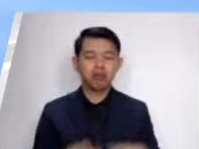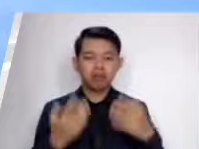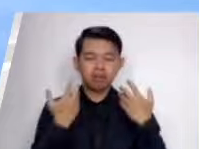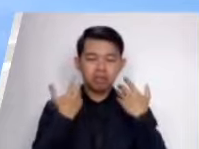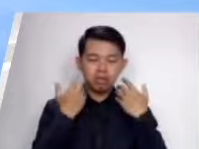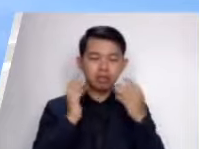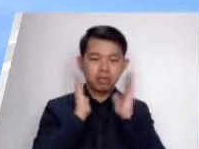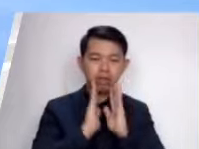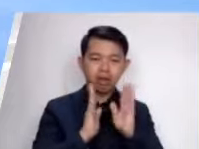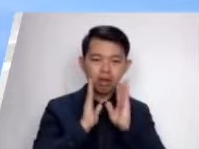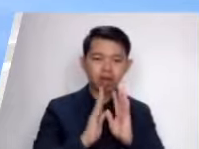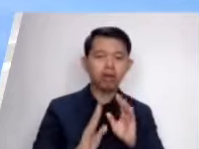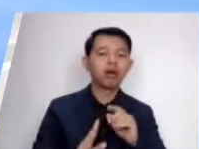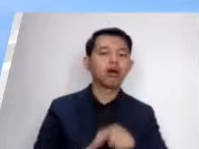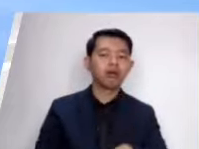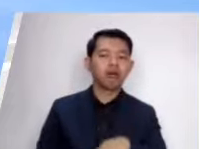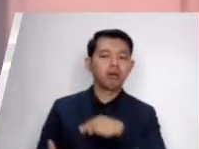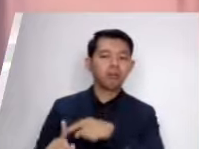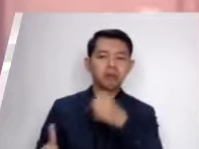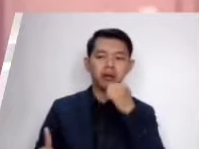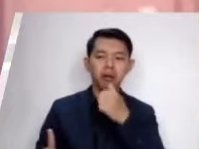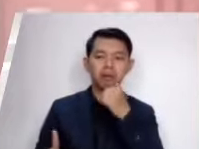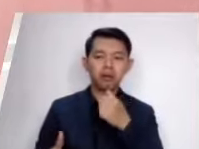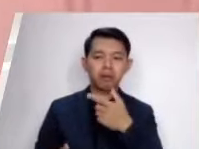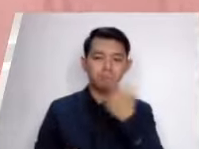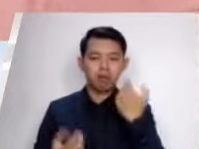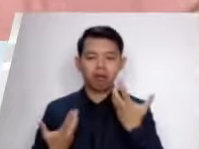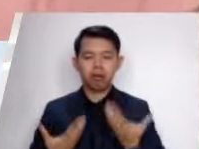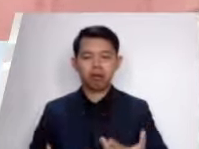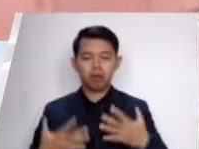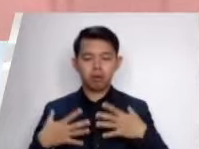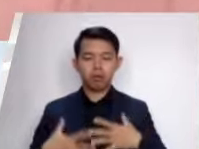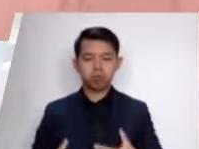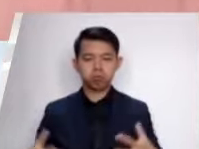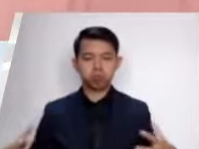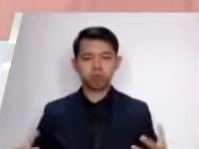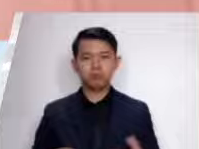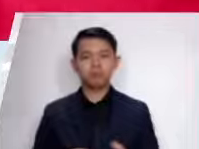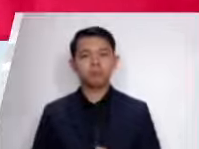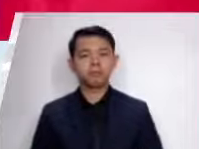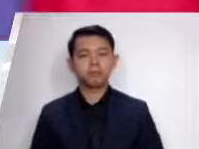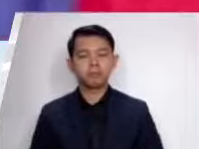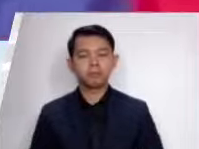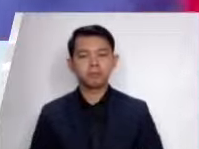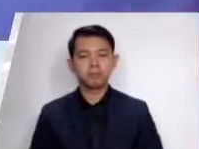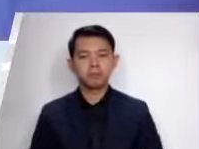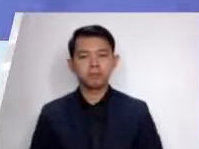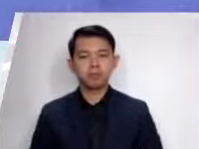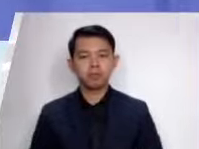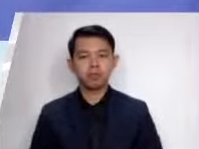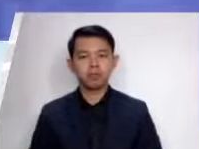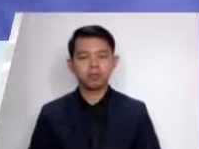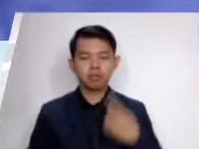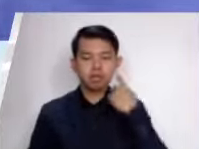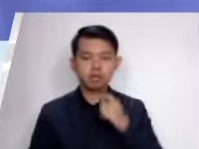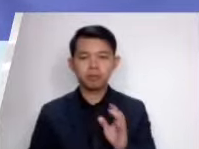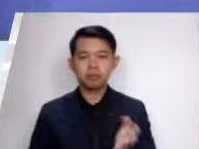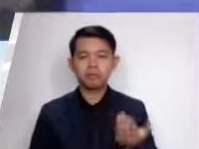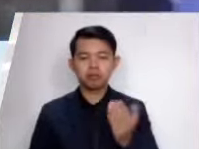Oida. Oscar! Yes, Rafi, pasado alas 8 ng umaga na magsadya sa tanggapan ng LTFRB